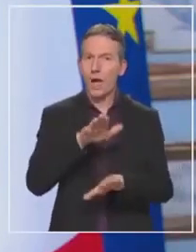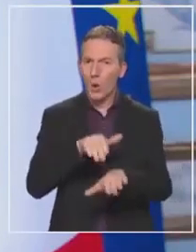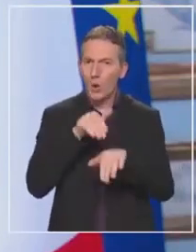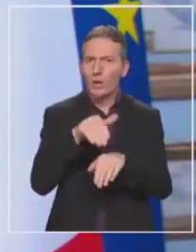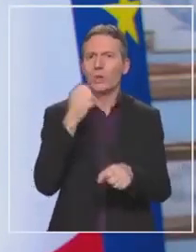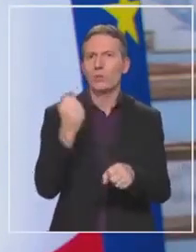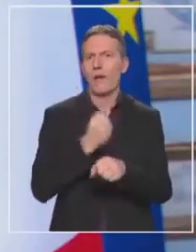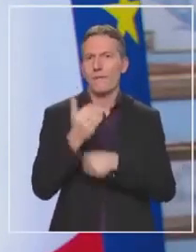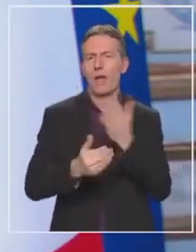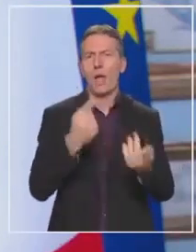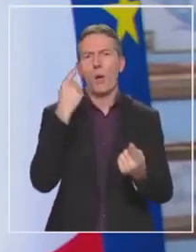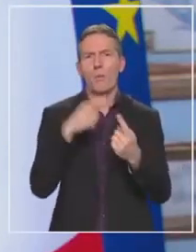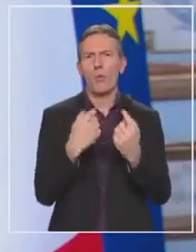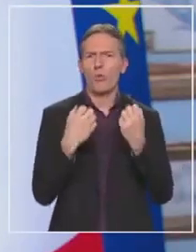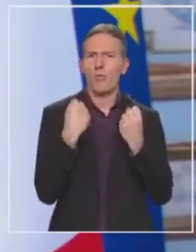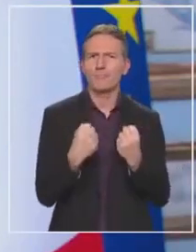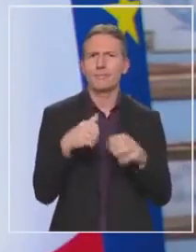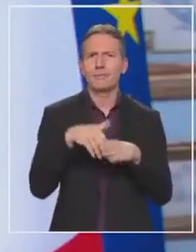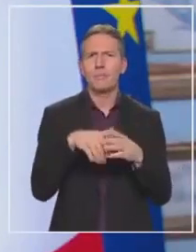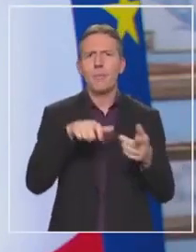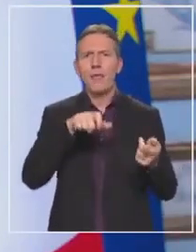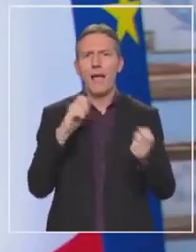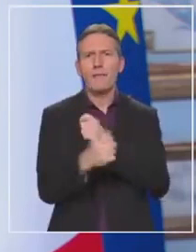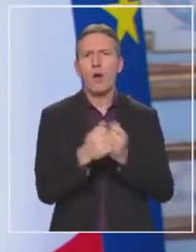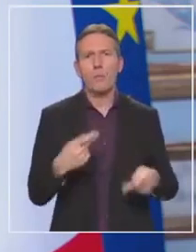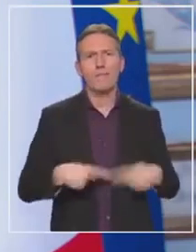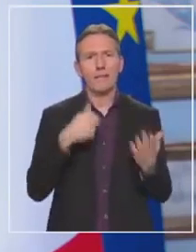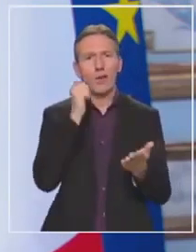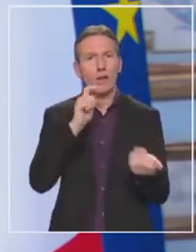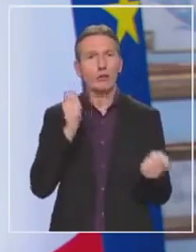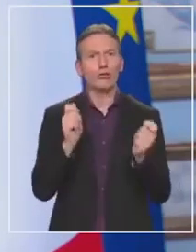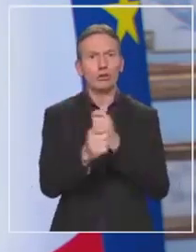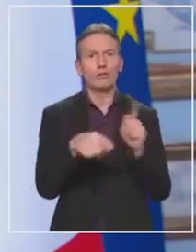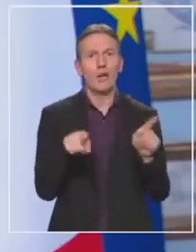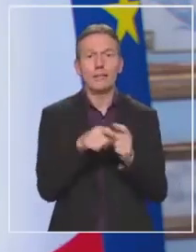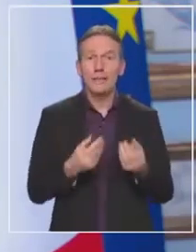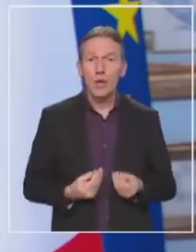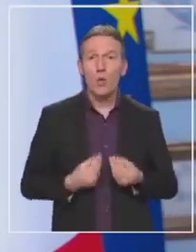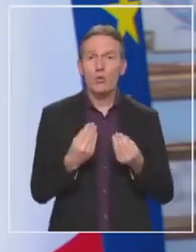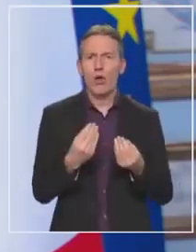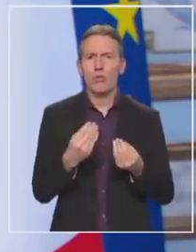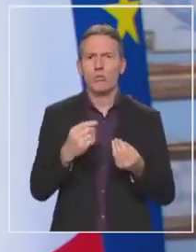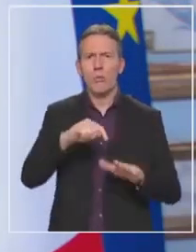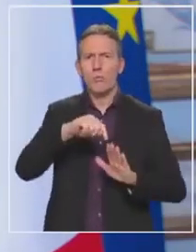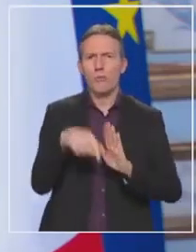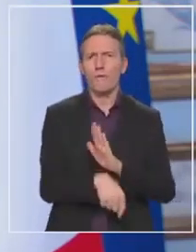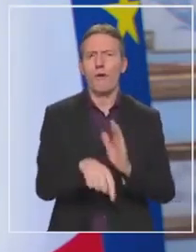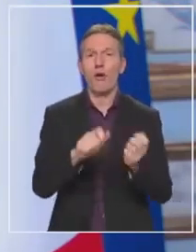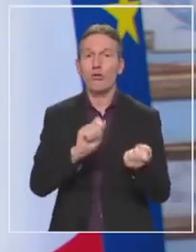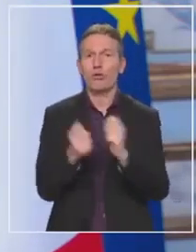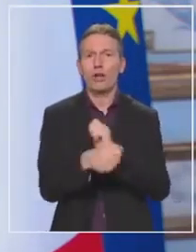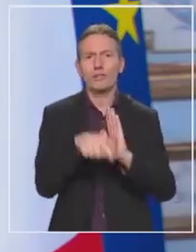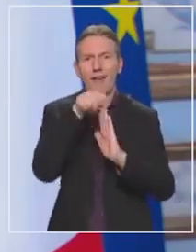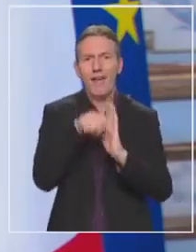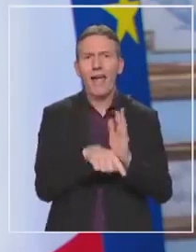pour ancrer nombre de ses réformes dans notre quotidien mais aussi pour changer en profondeur les règles